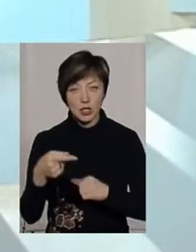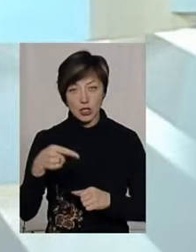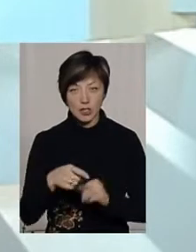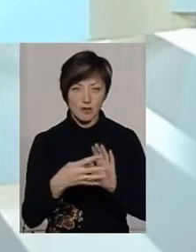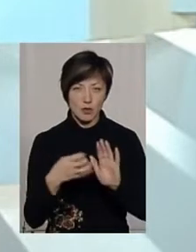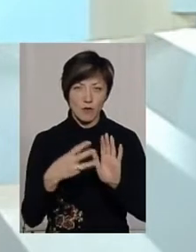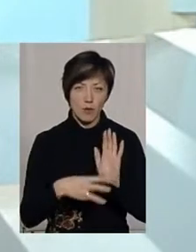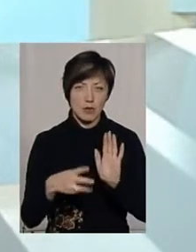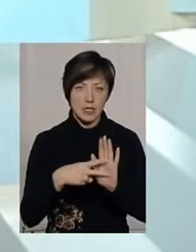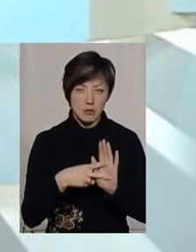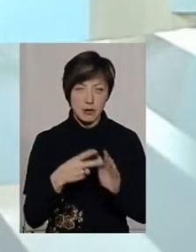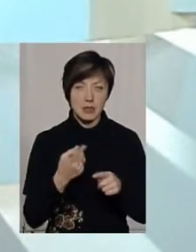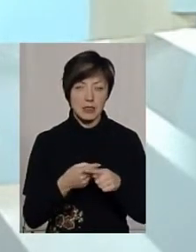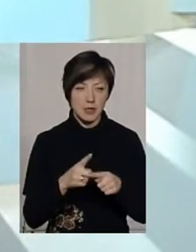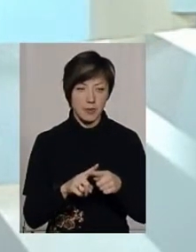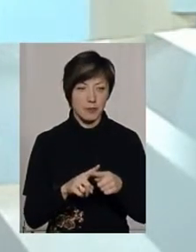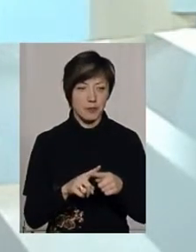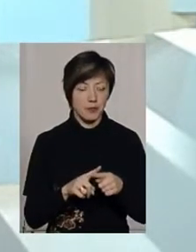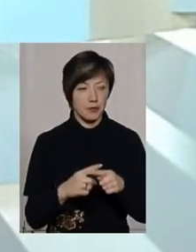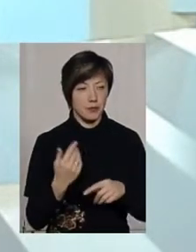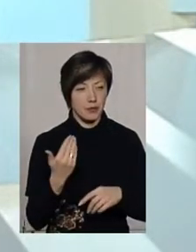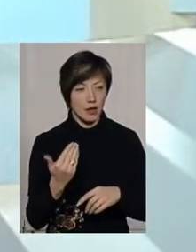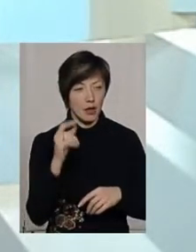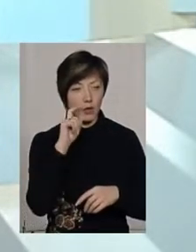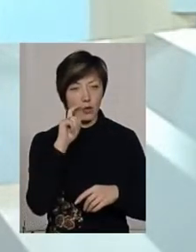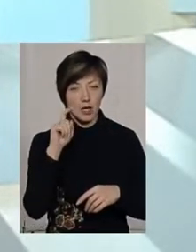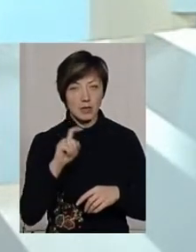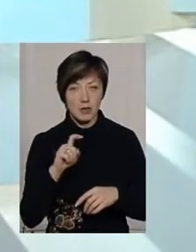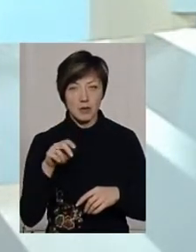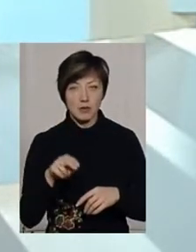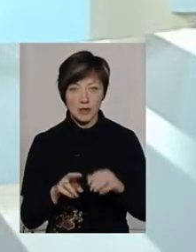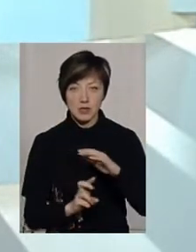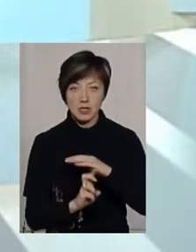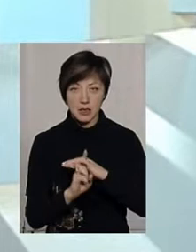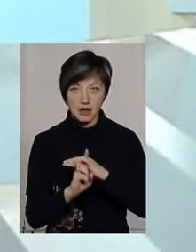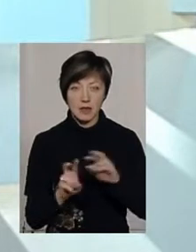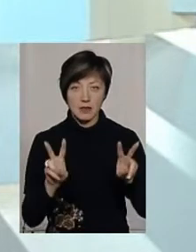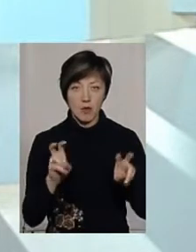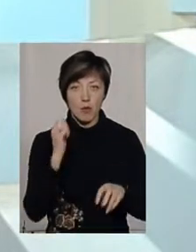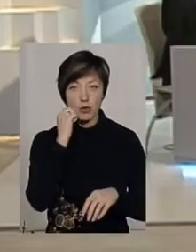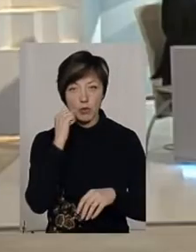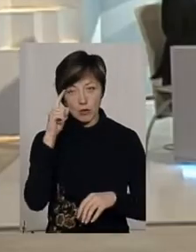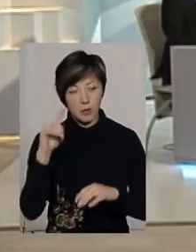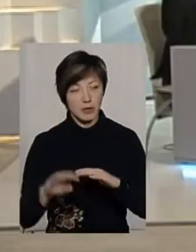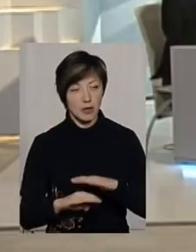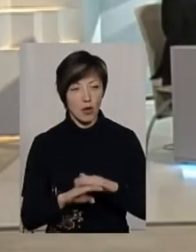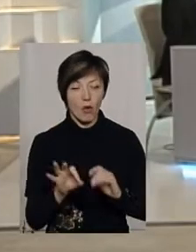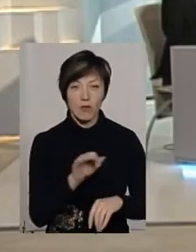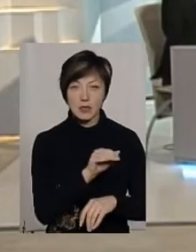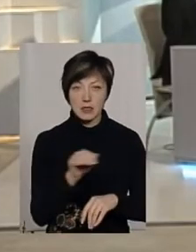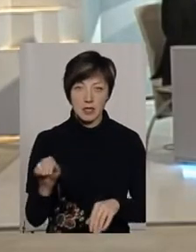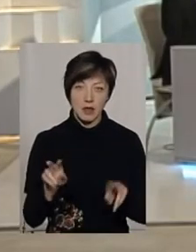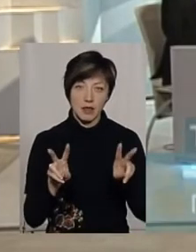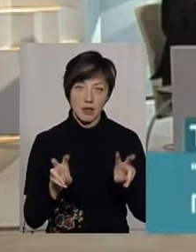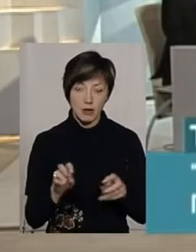там 987, це Української православної церкви, яку ви називаєте Московського патріархату. Офіційна